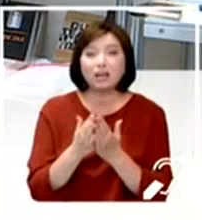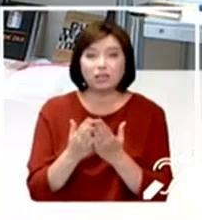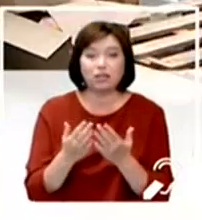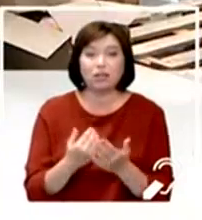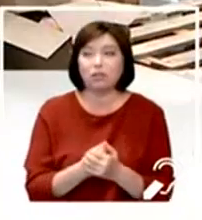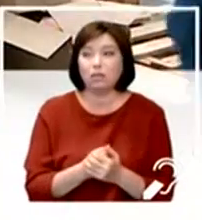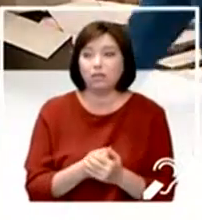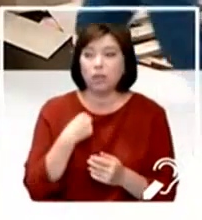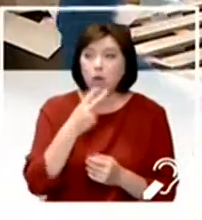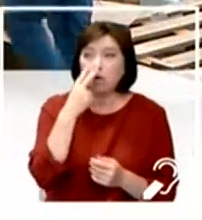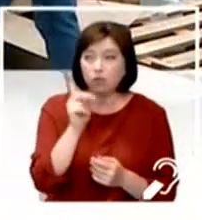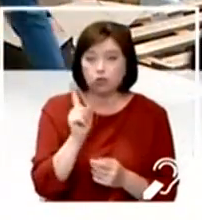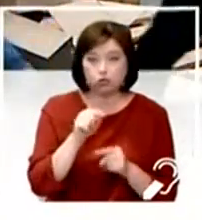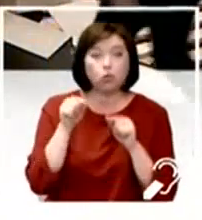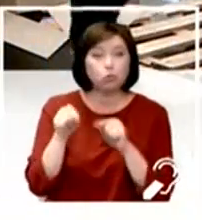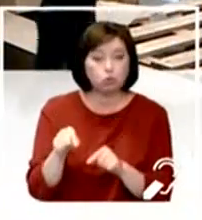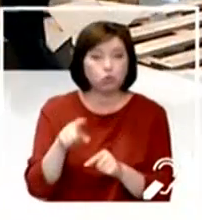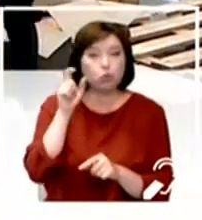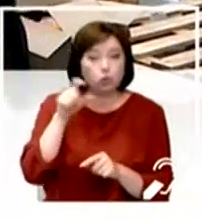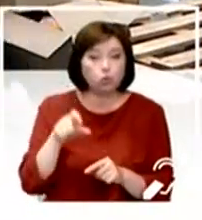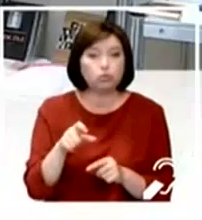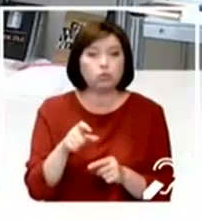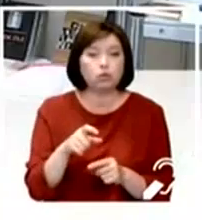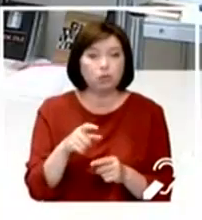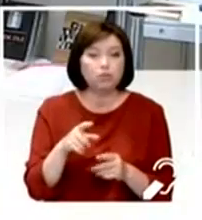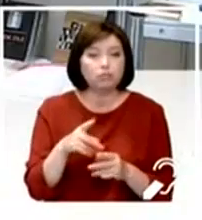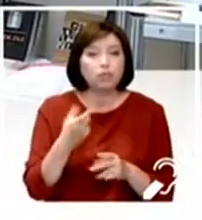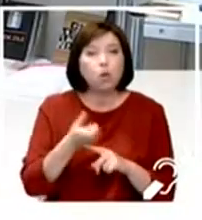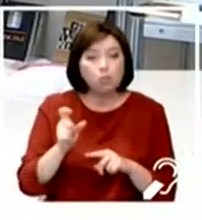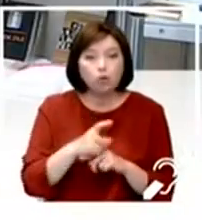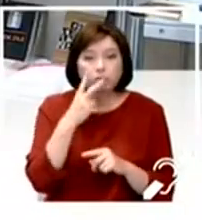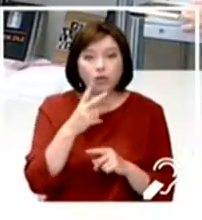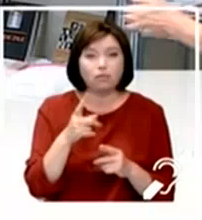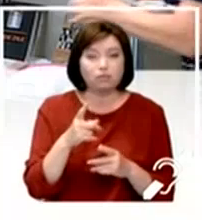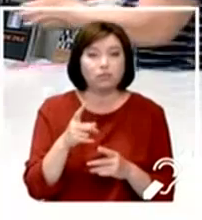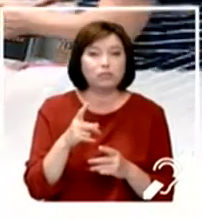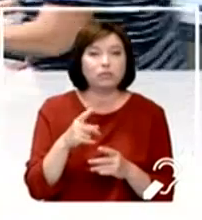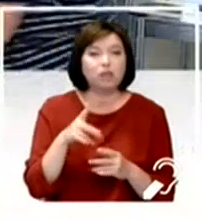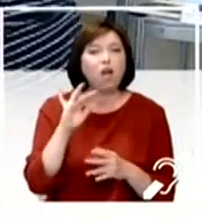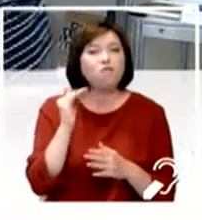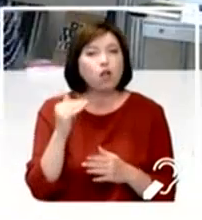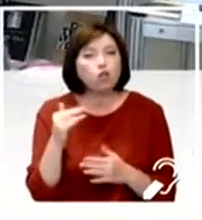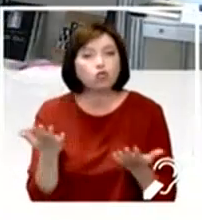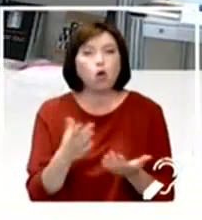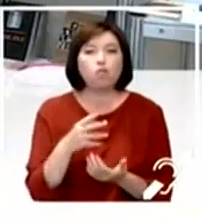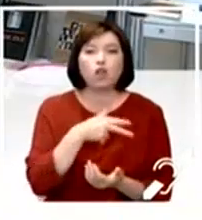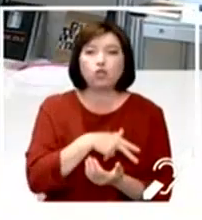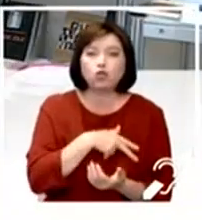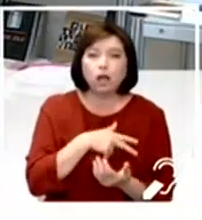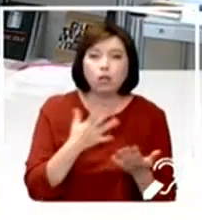2000 câte avem. Am observat că aici oamenii se uită preponderent la cărți consistente, filozofie,